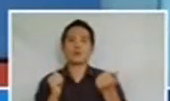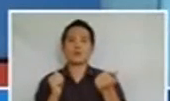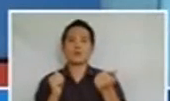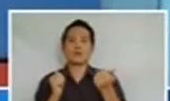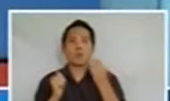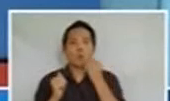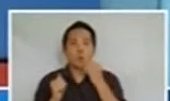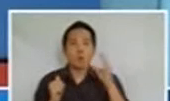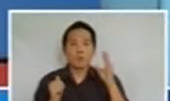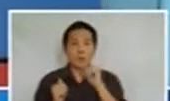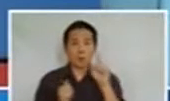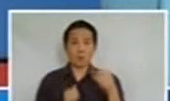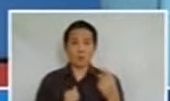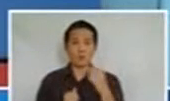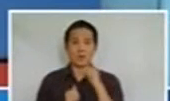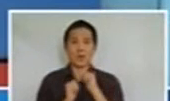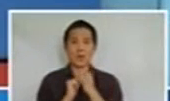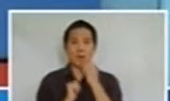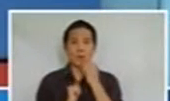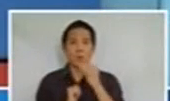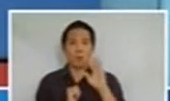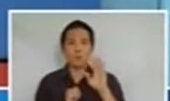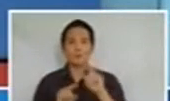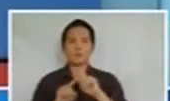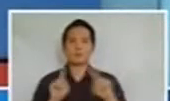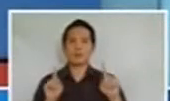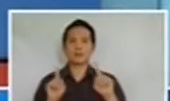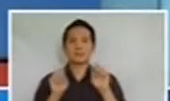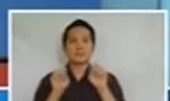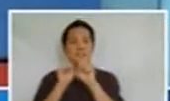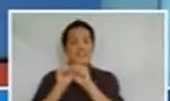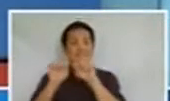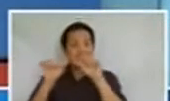po ba ito? At ano po yung site na dapat nilang puntahan?